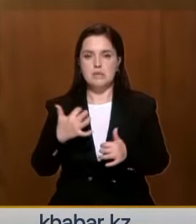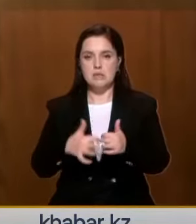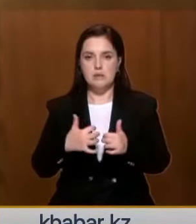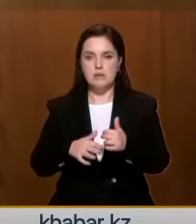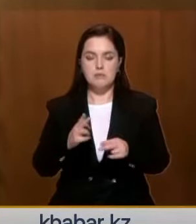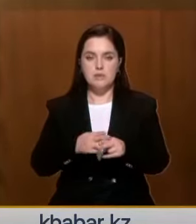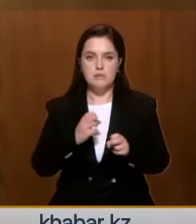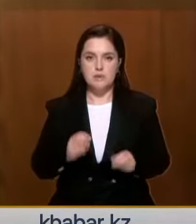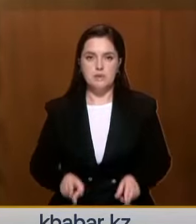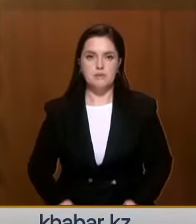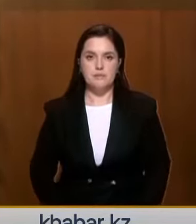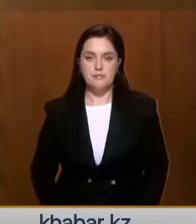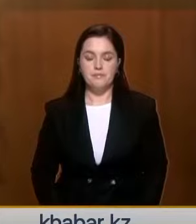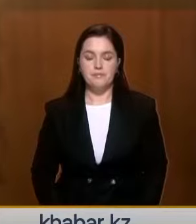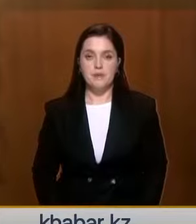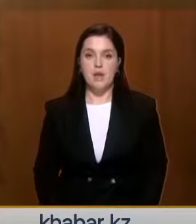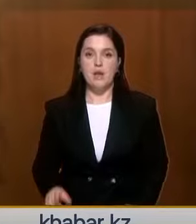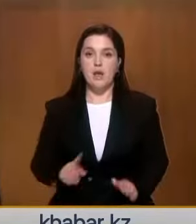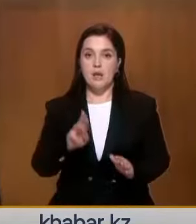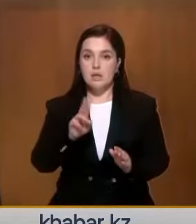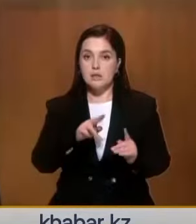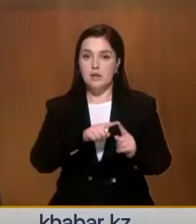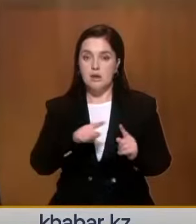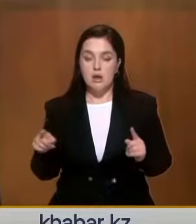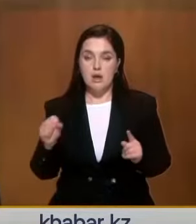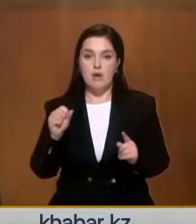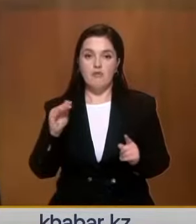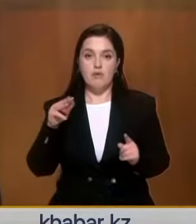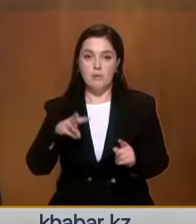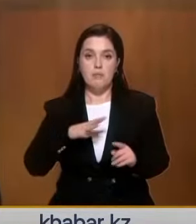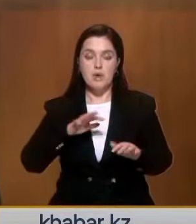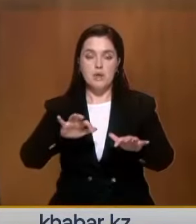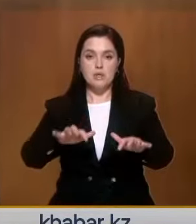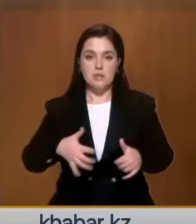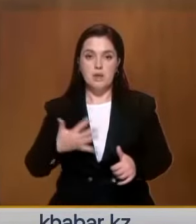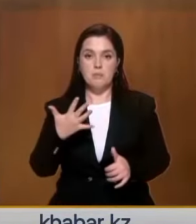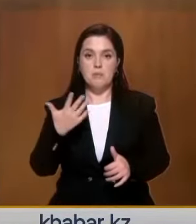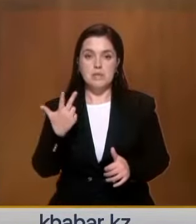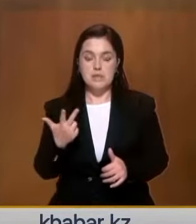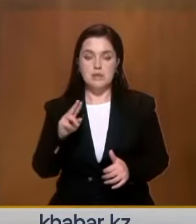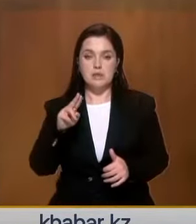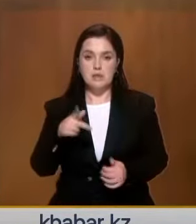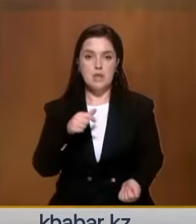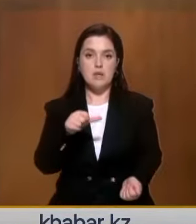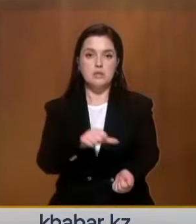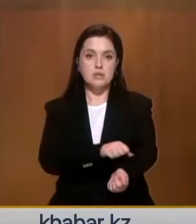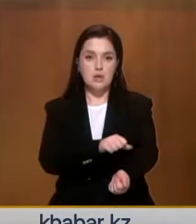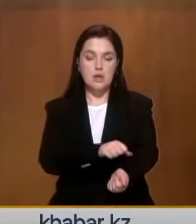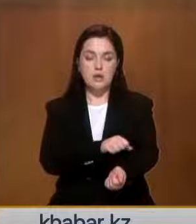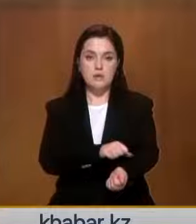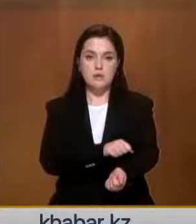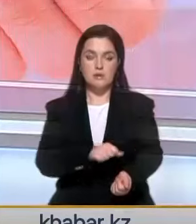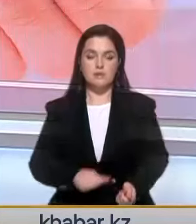безопасности в целом с начала текущего года ФМ изъяты 57,3 кг наркотических